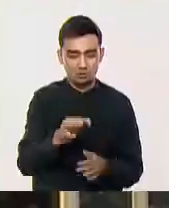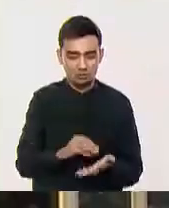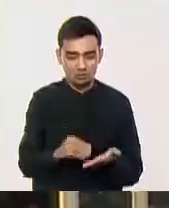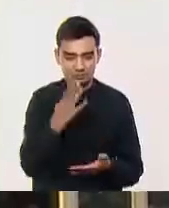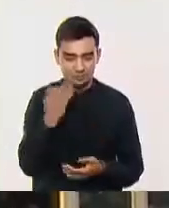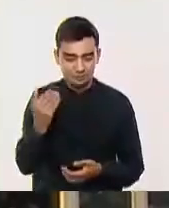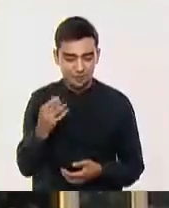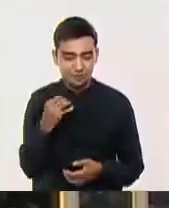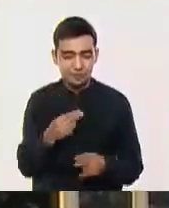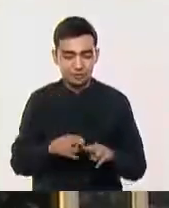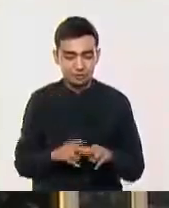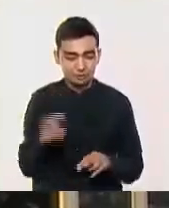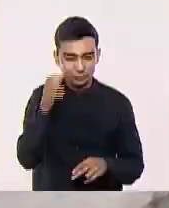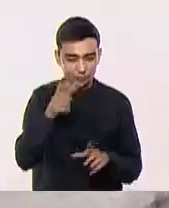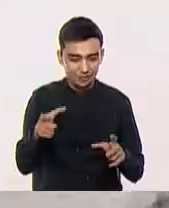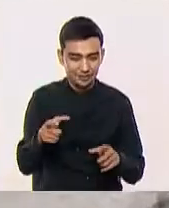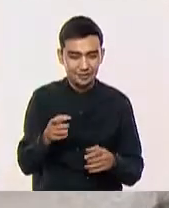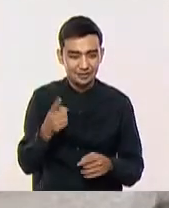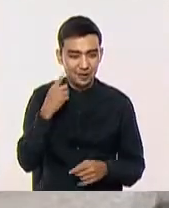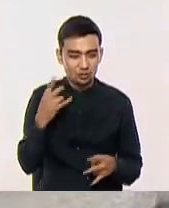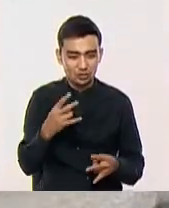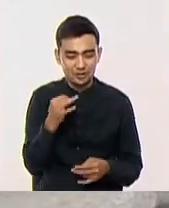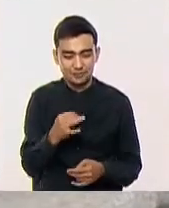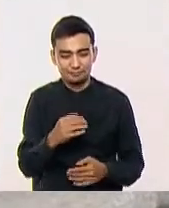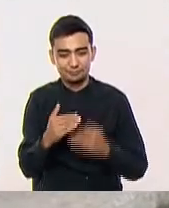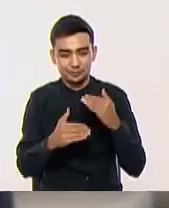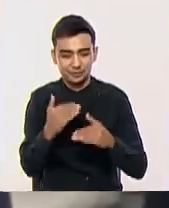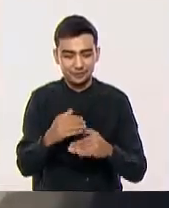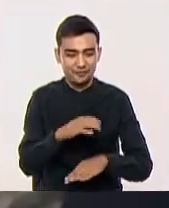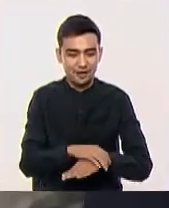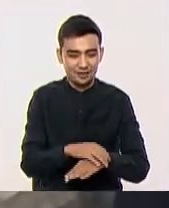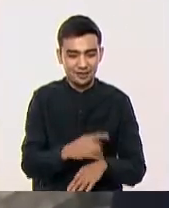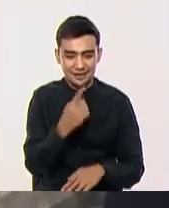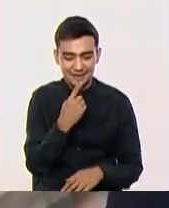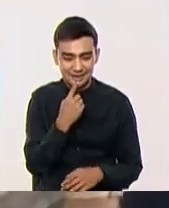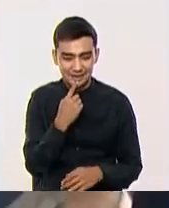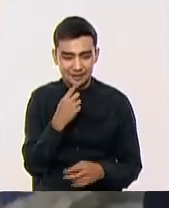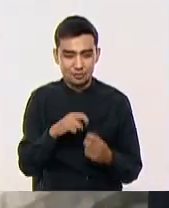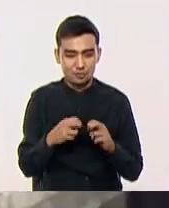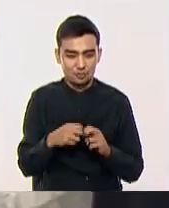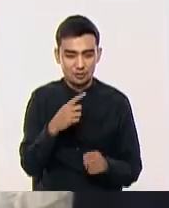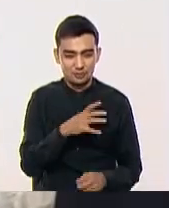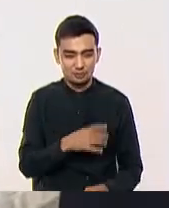ретінде шетте қала алмайды деді. Бірақ ғылымның дамуын шектеуші фактор тіл мәселесі екенін мойындайды.